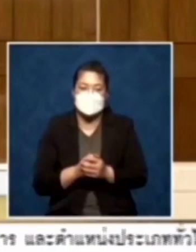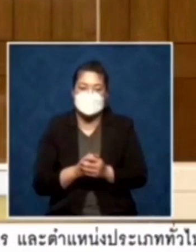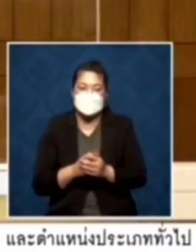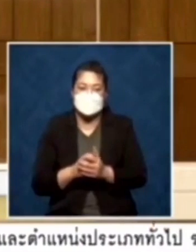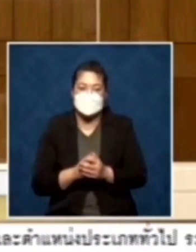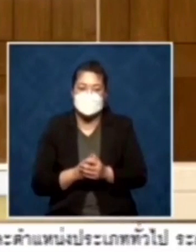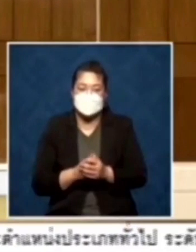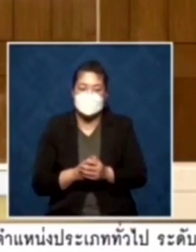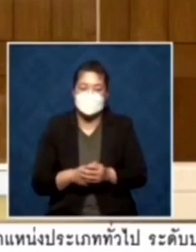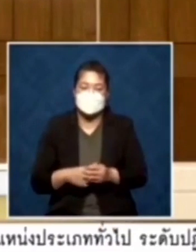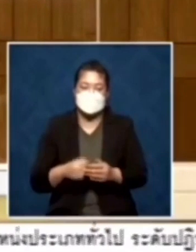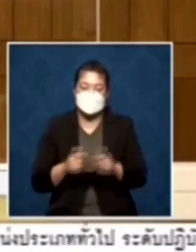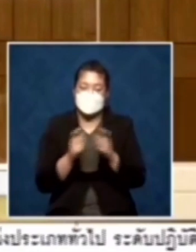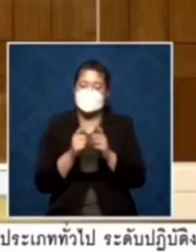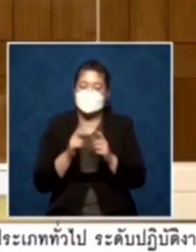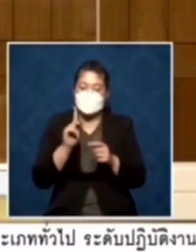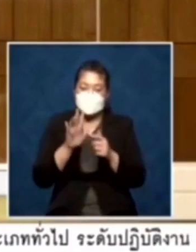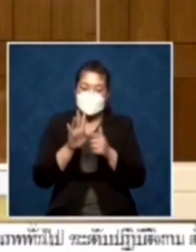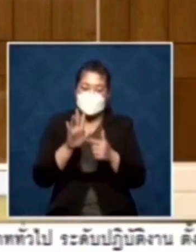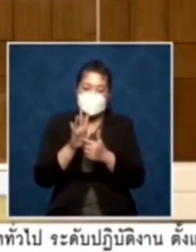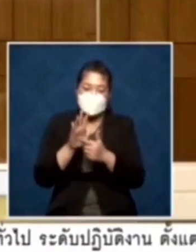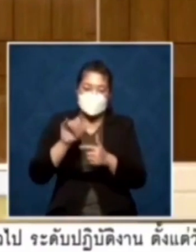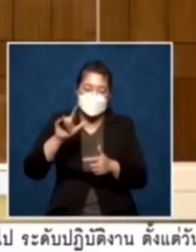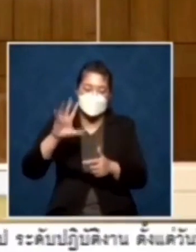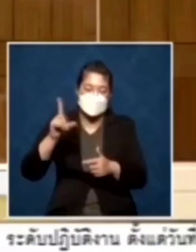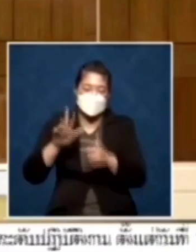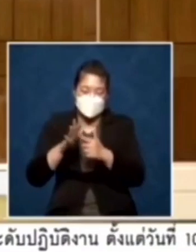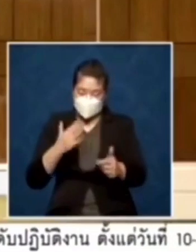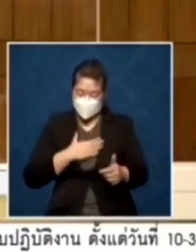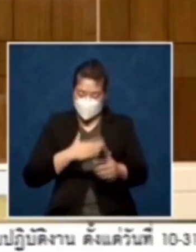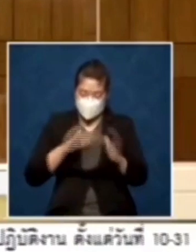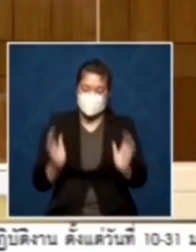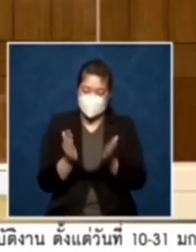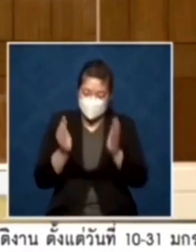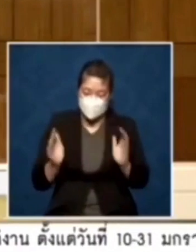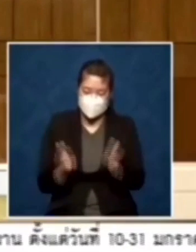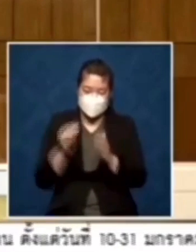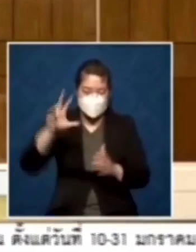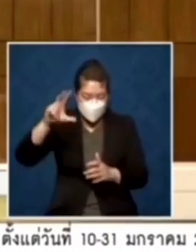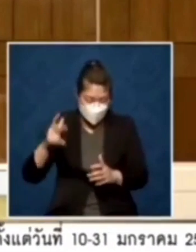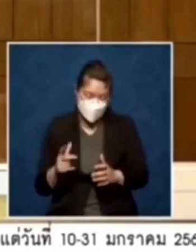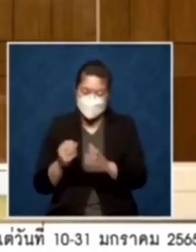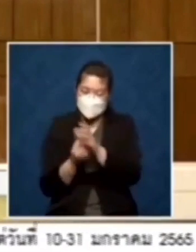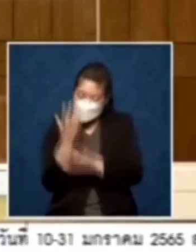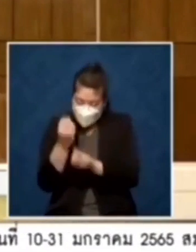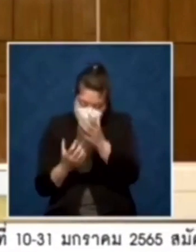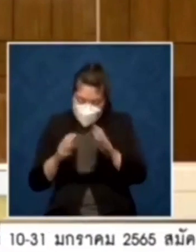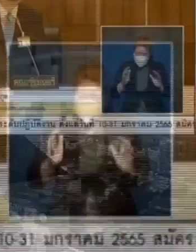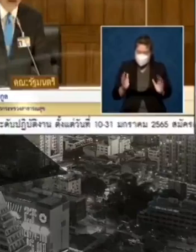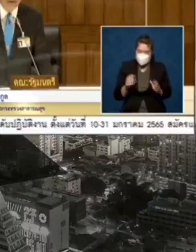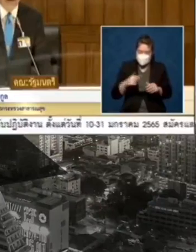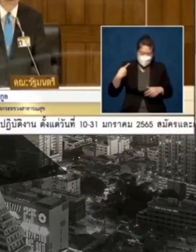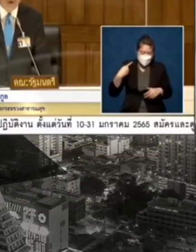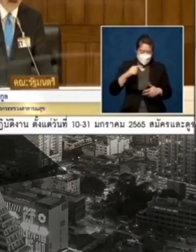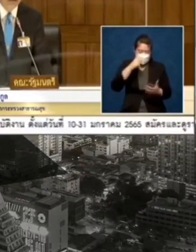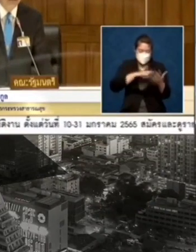้องหนูกันชาครับผมจะทำให้นโยบายกนชงกันชา เป็นประโยชนต่อประเทศไทยต่